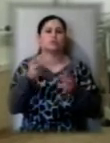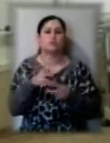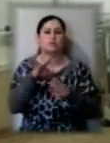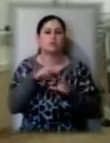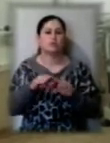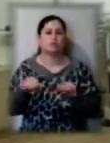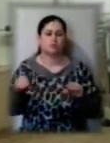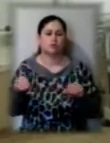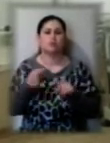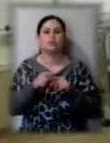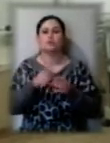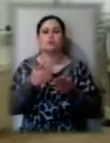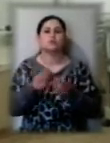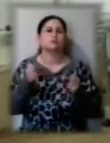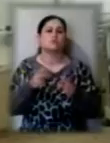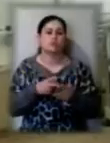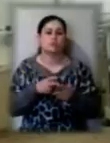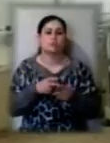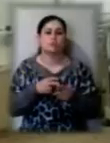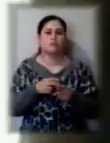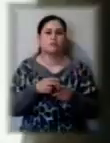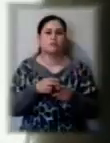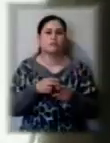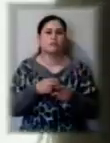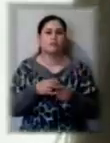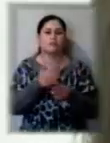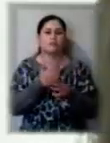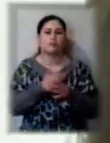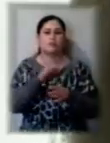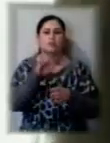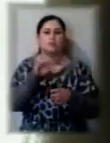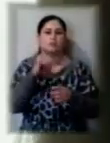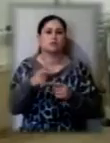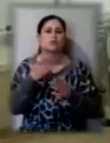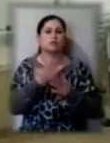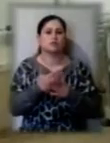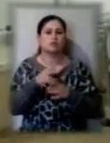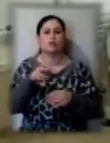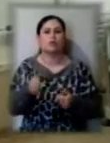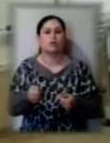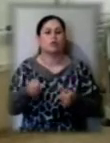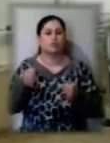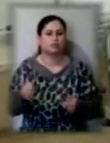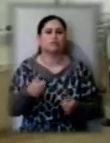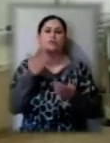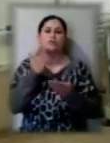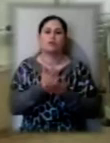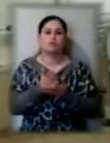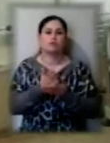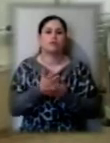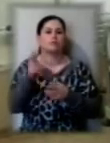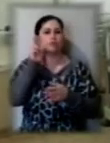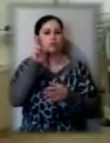є спеціальні допоможні пристрої, є ходунки, є туалет,